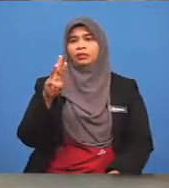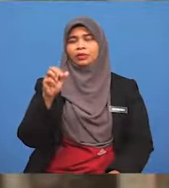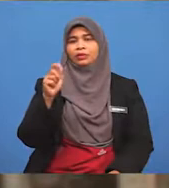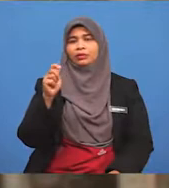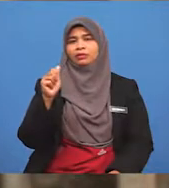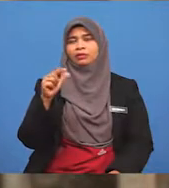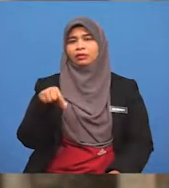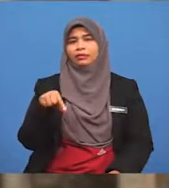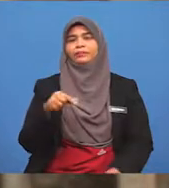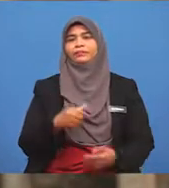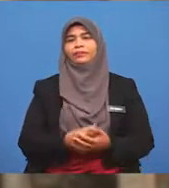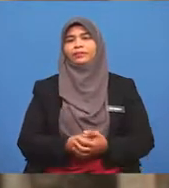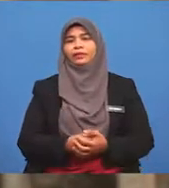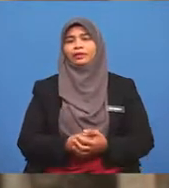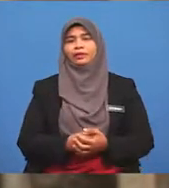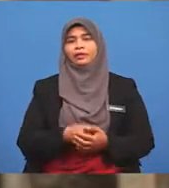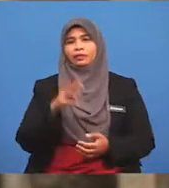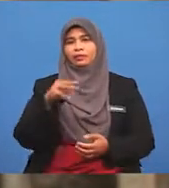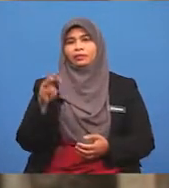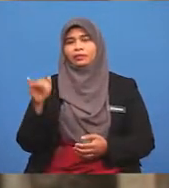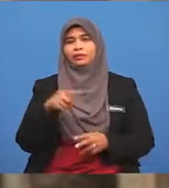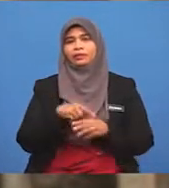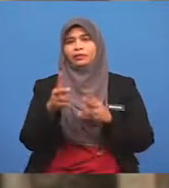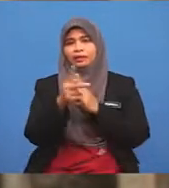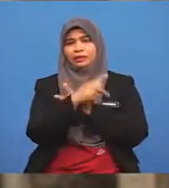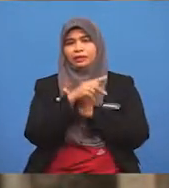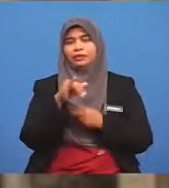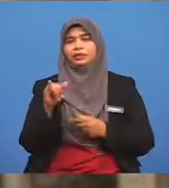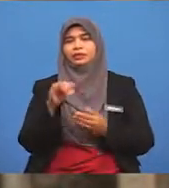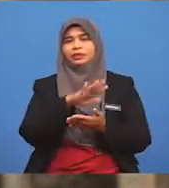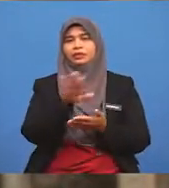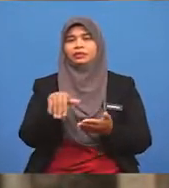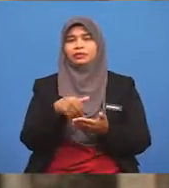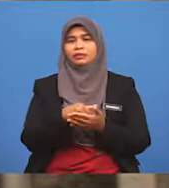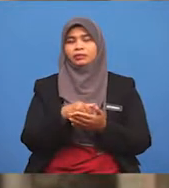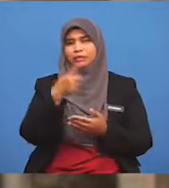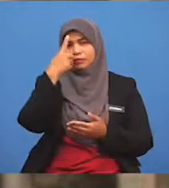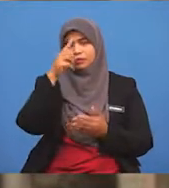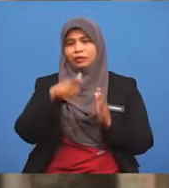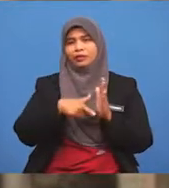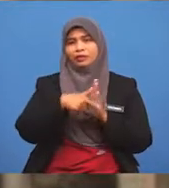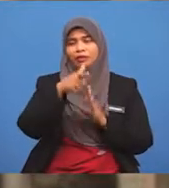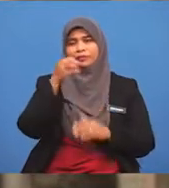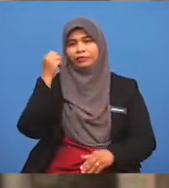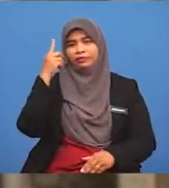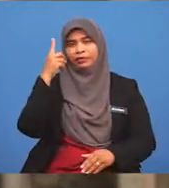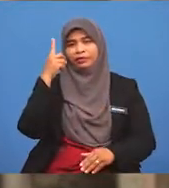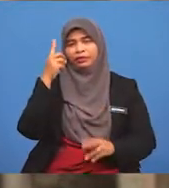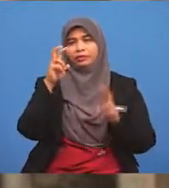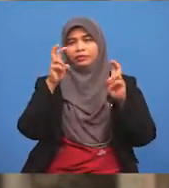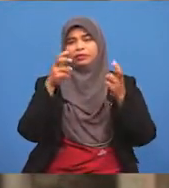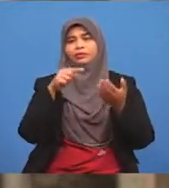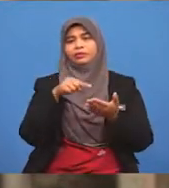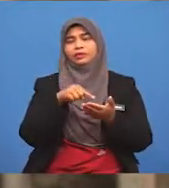Malik. Murid-murid yang dikasihi sekalian, untuk lebih memahami topik ini, mari kita